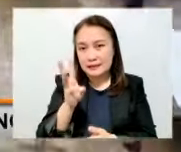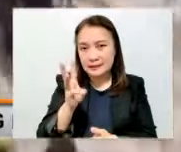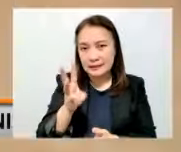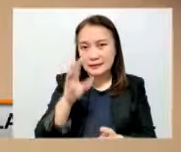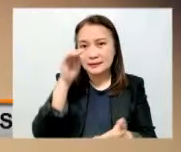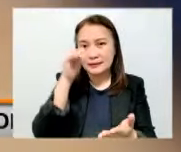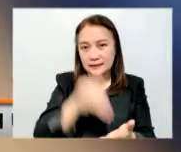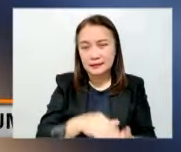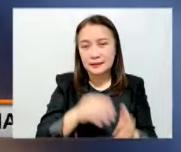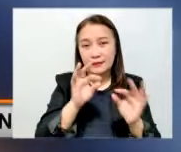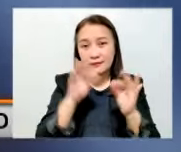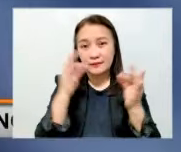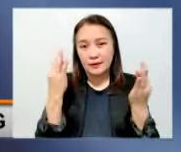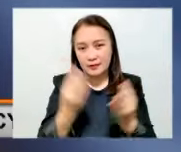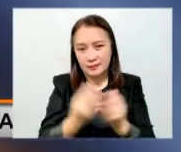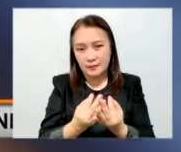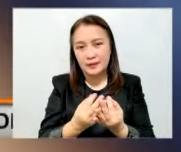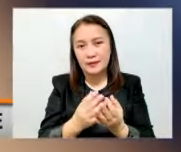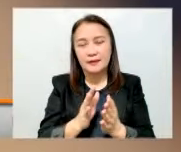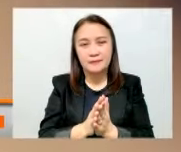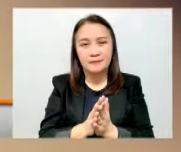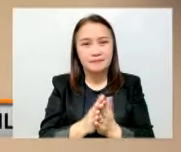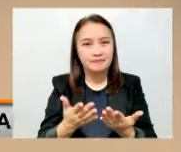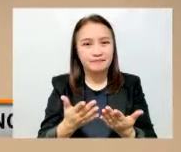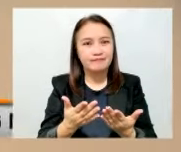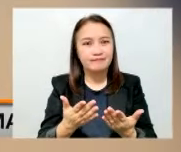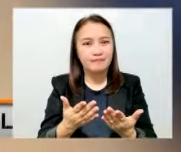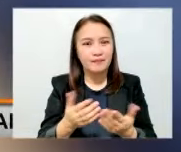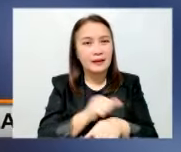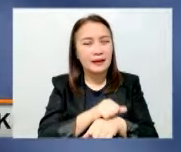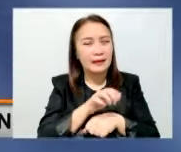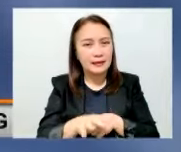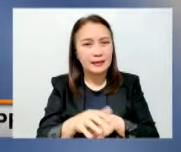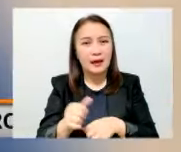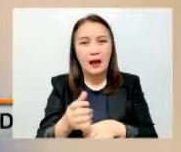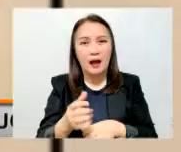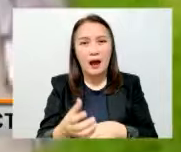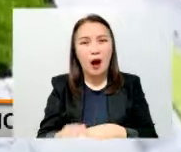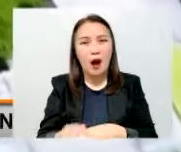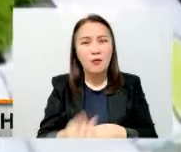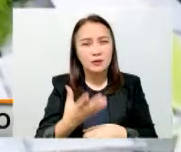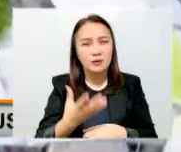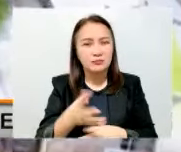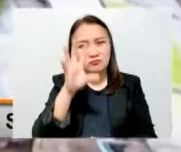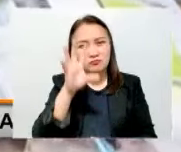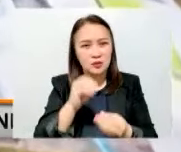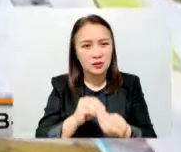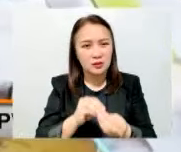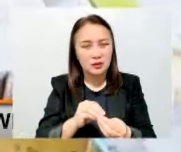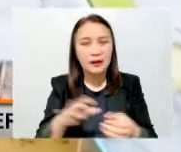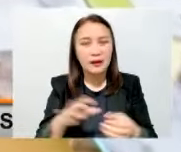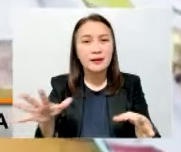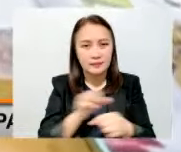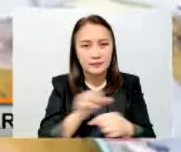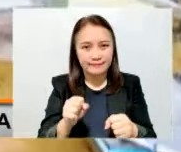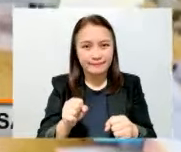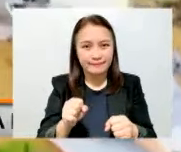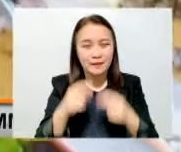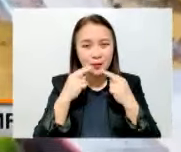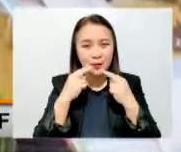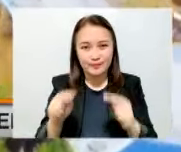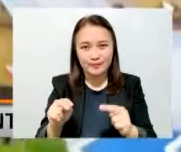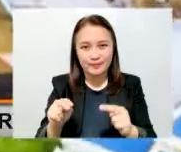apektado. Inaalam pa kung magkano ang kabuuang halaga ng pinsala. Nagbabalita mula sa frontline,